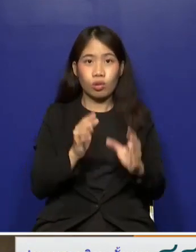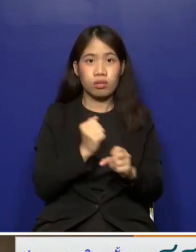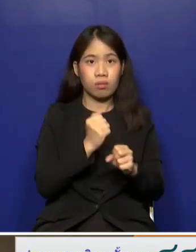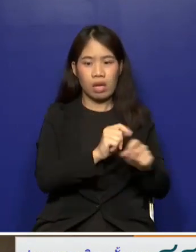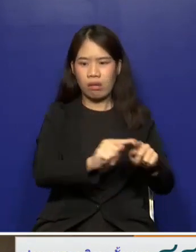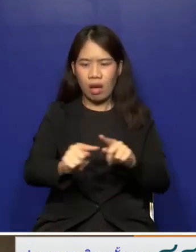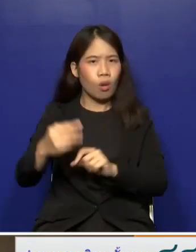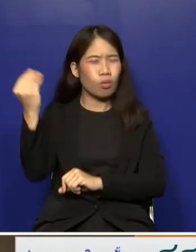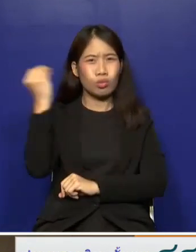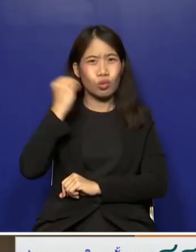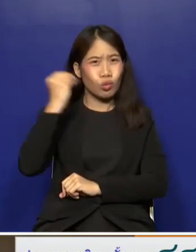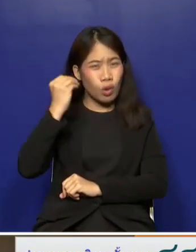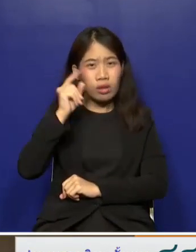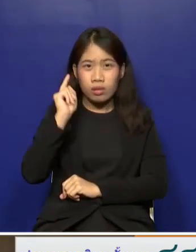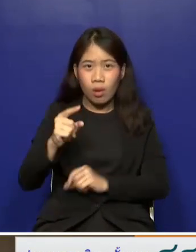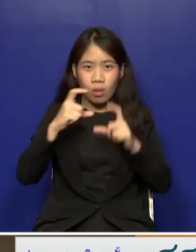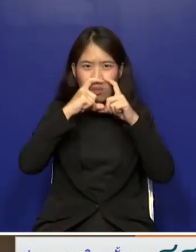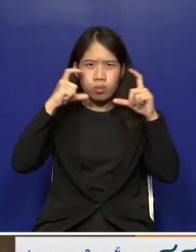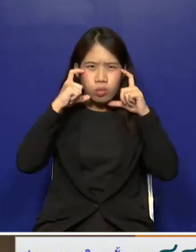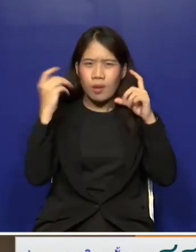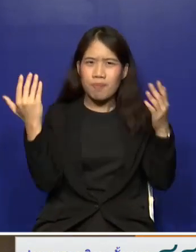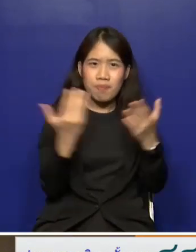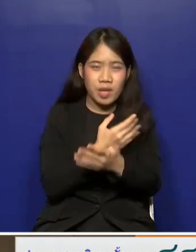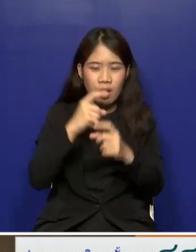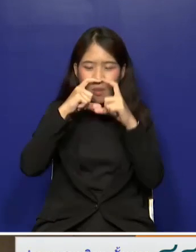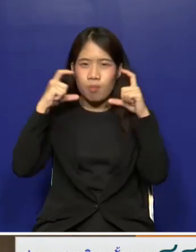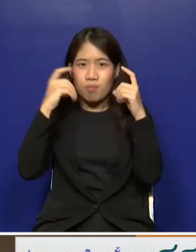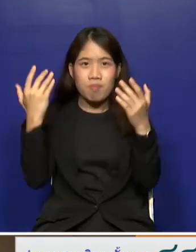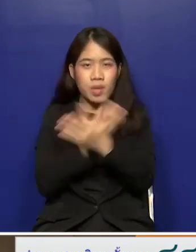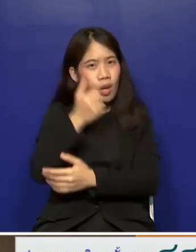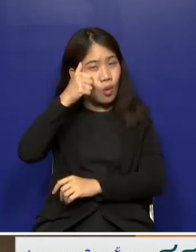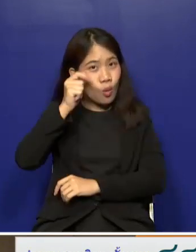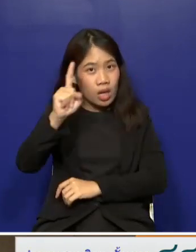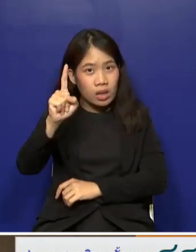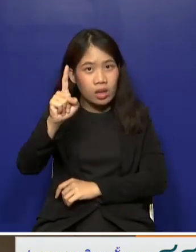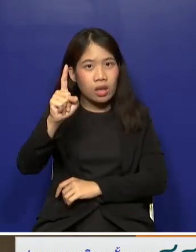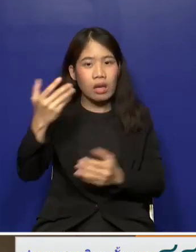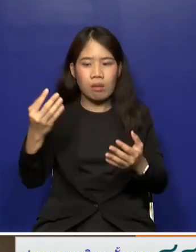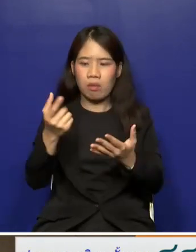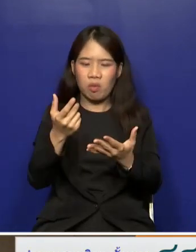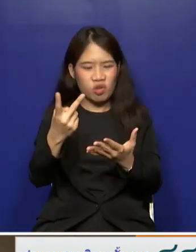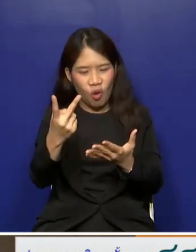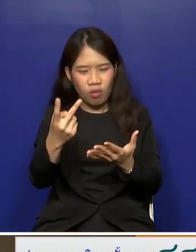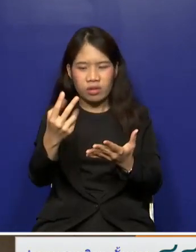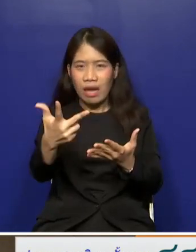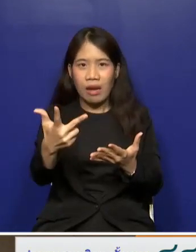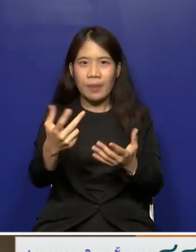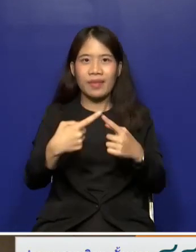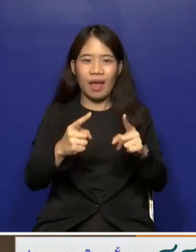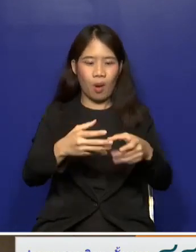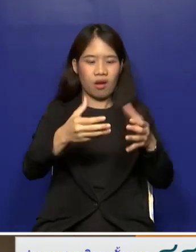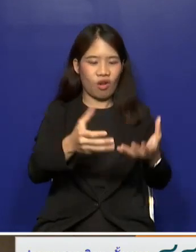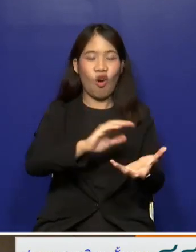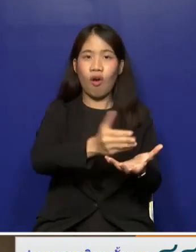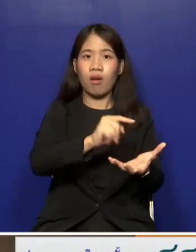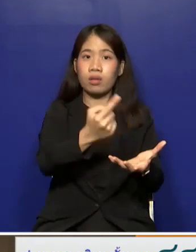ทำงานทๆวันต้องเปลี่ยนตลอดไปพื้นที่เสียงวันึเปลี่ยน 2 ชิ 3 ชินหนึ่กรองม 50 ชิ 100 ชิเยไมพอเหครัตลอดระยะเวล